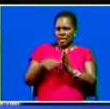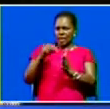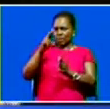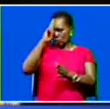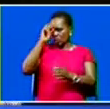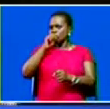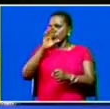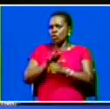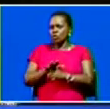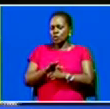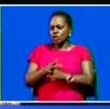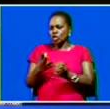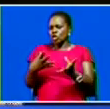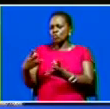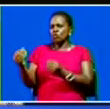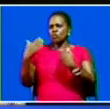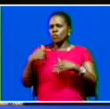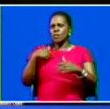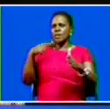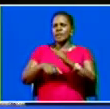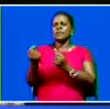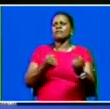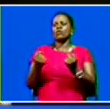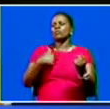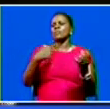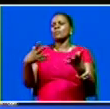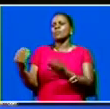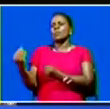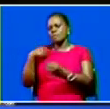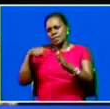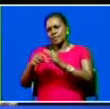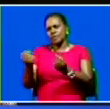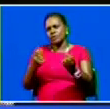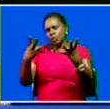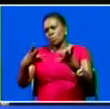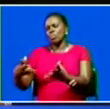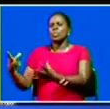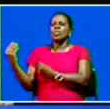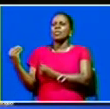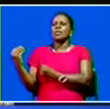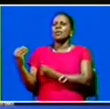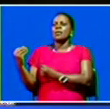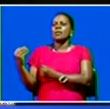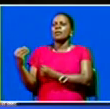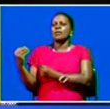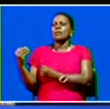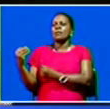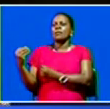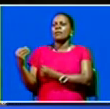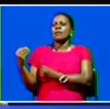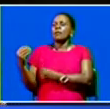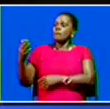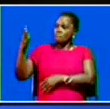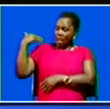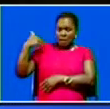kwamba wao wataondoa hao watu, mimi niingie kwa gari na niende. Mimi nikaingia kwa gari na nikaenda. So kama huko